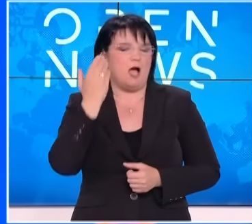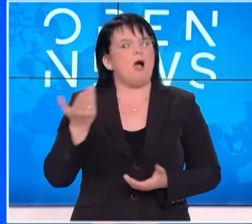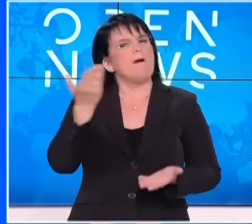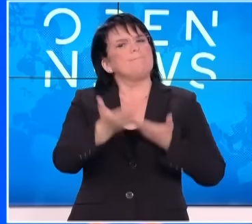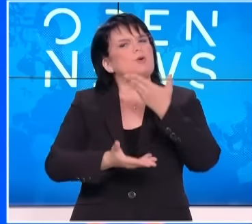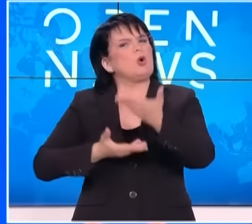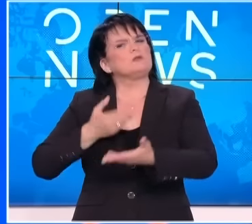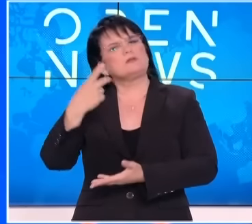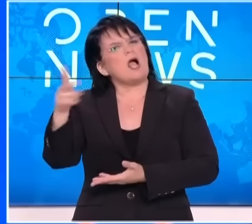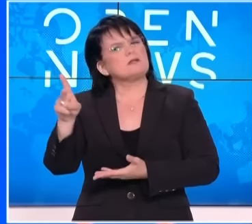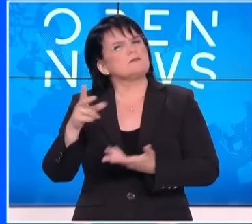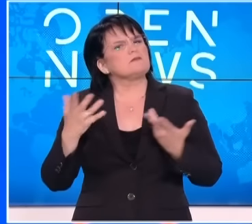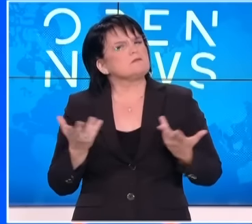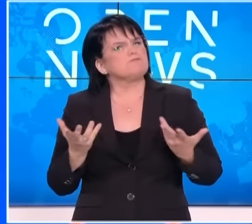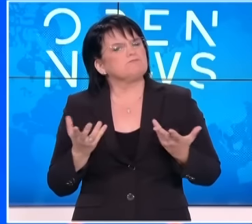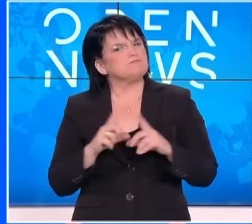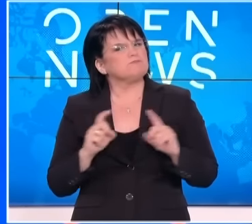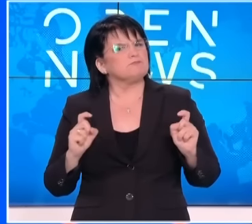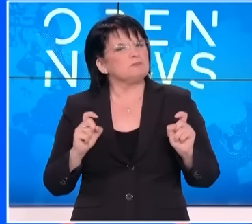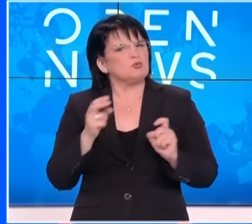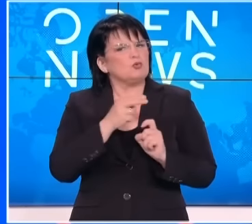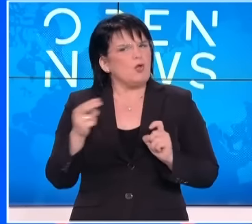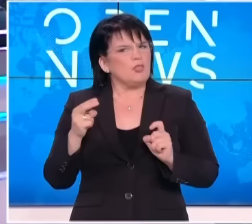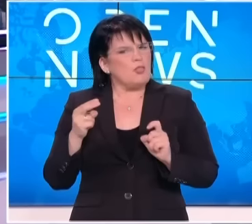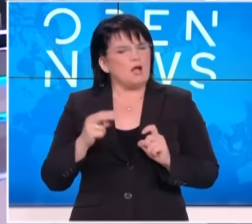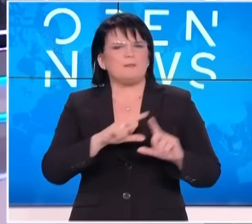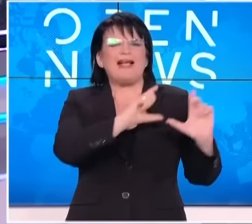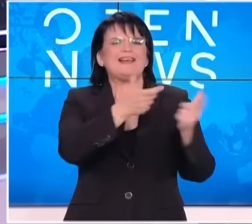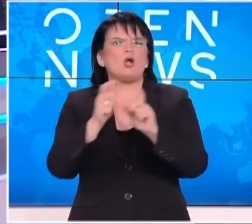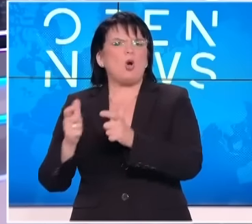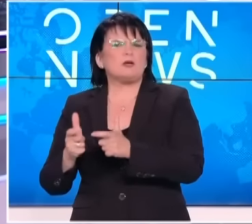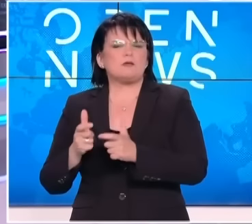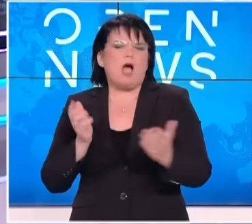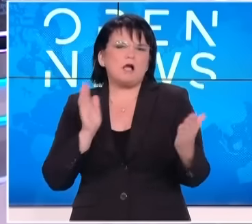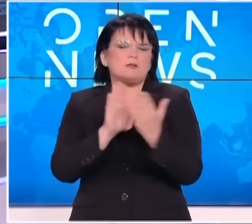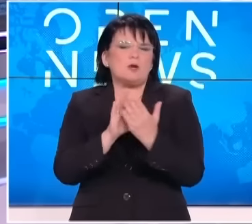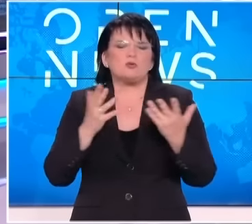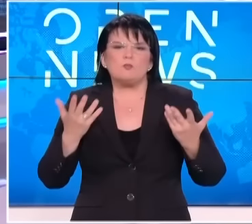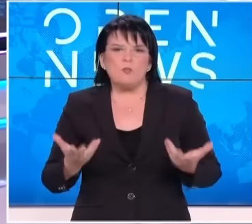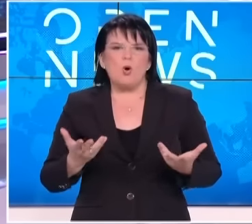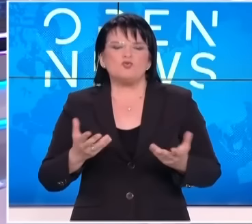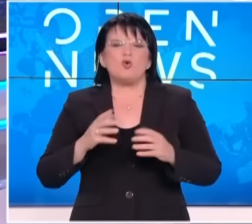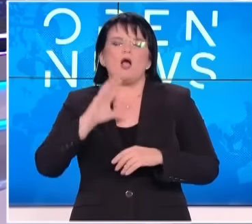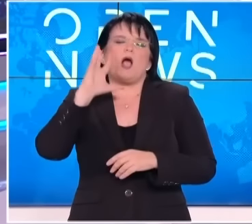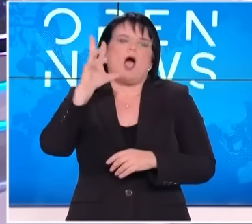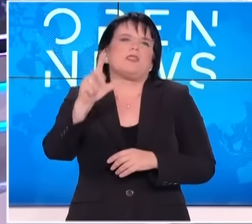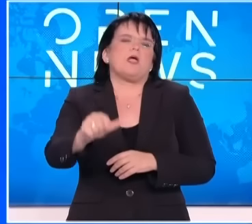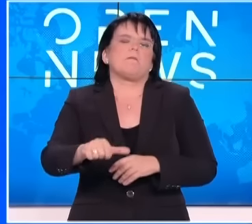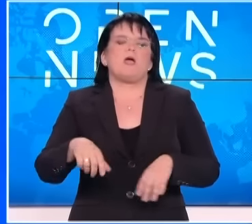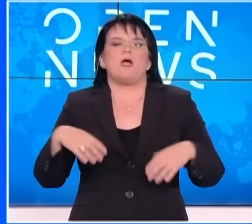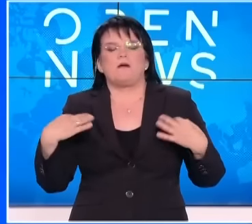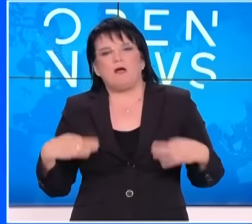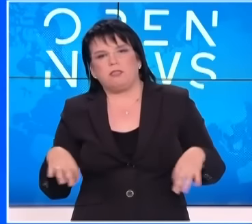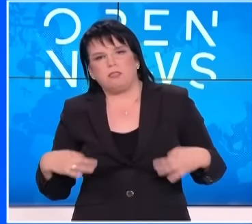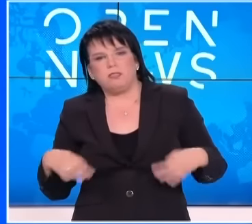προτάσεις σας πώς μπορεί αυτό το ζήτημα για τα ελληνικά νοικοκυριά να αντιμετωπιστεί γιατί η αλήθεια είναι το ζούμε όλοι στο πετσί μας καθημερινά όταν